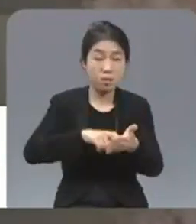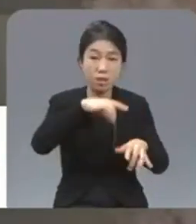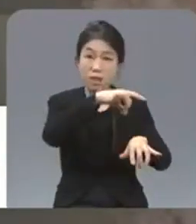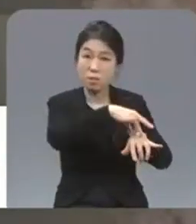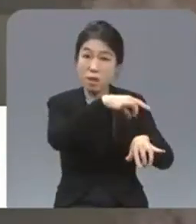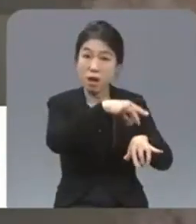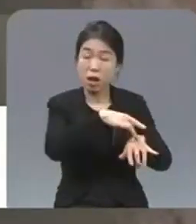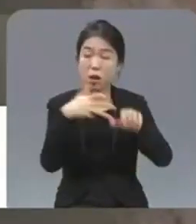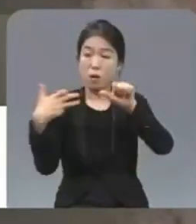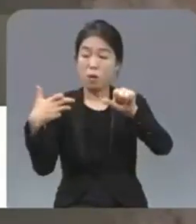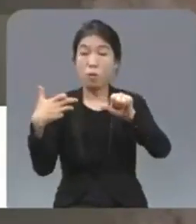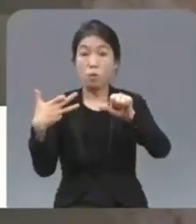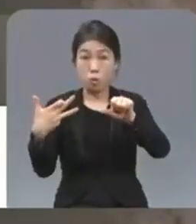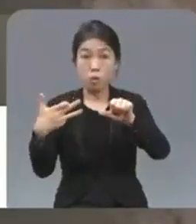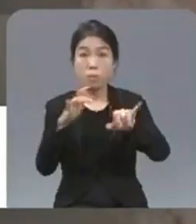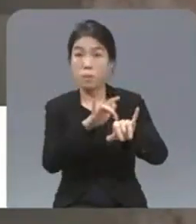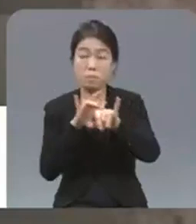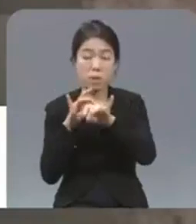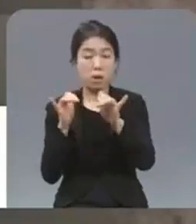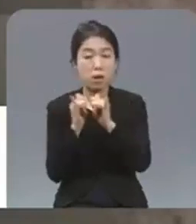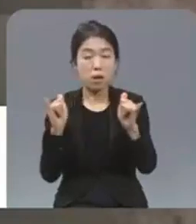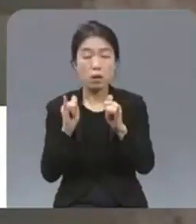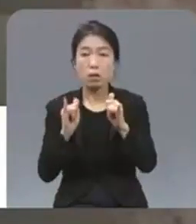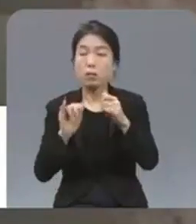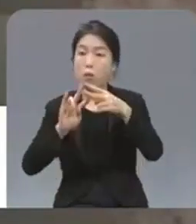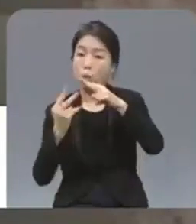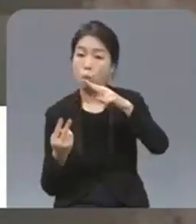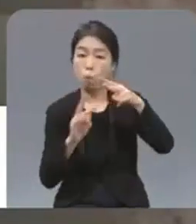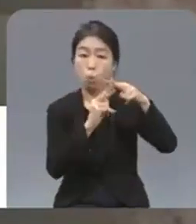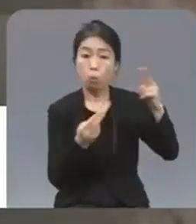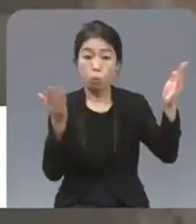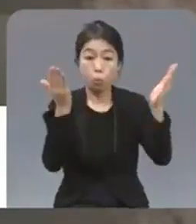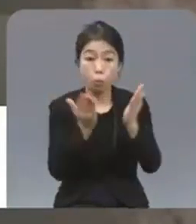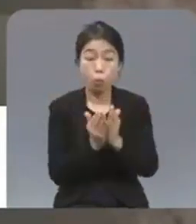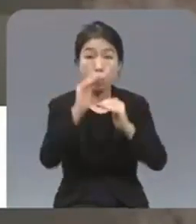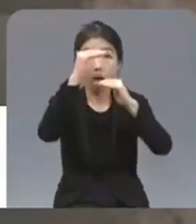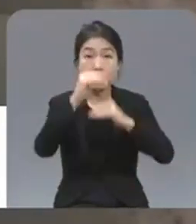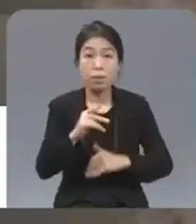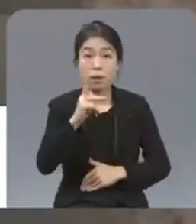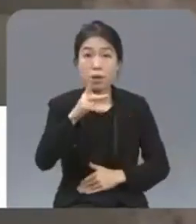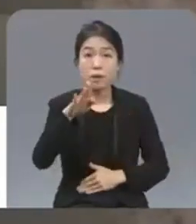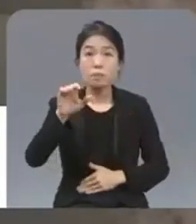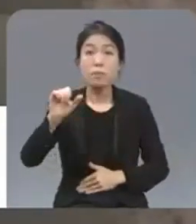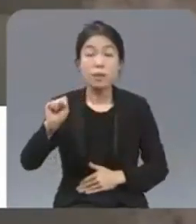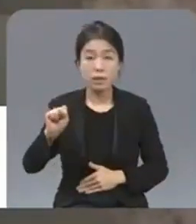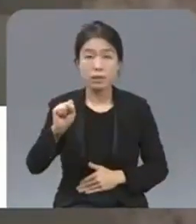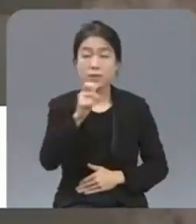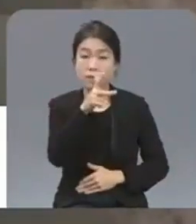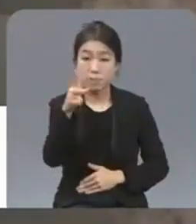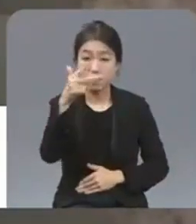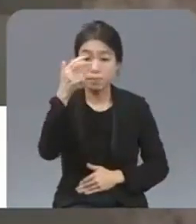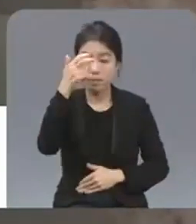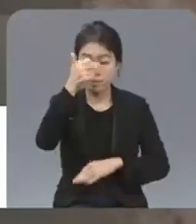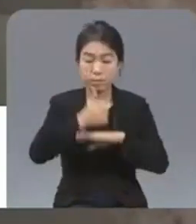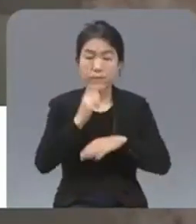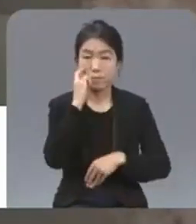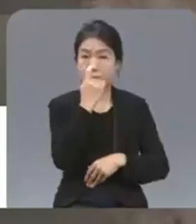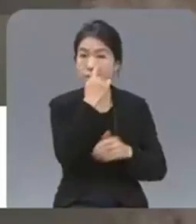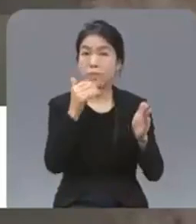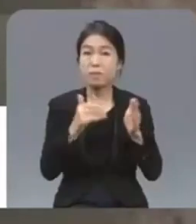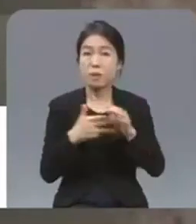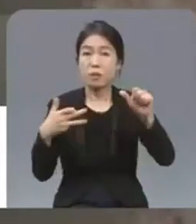유골과 5.18 행방불명자의 dna가 일치한다는 사실이 KBS 취재 결과 확인됐습니다